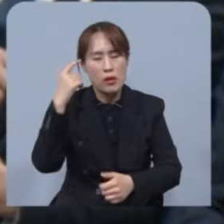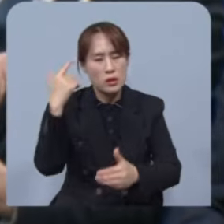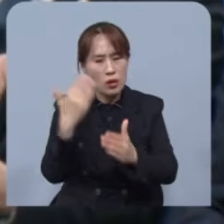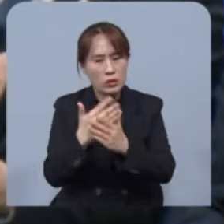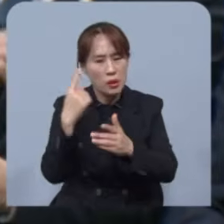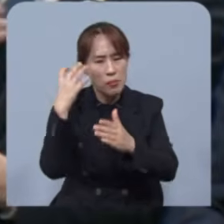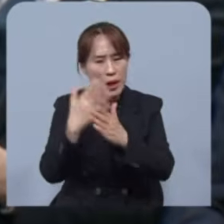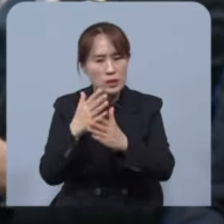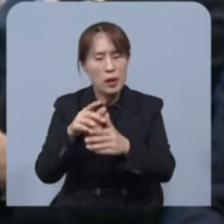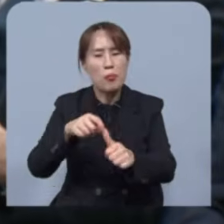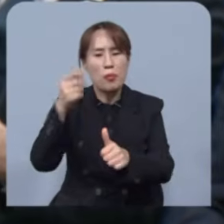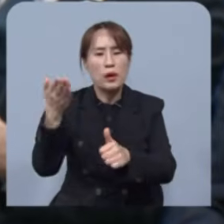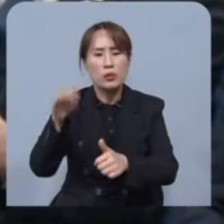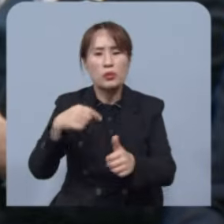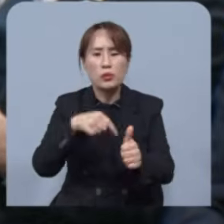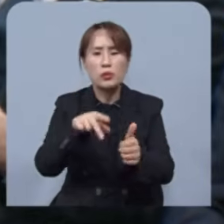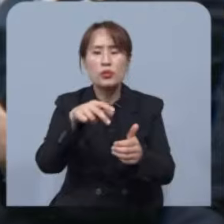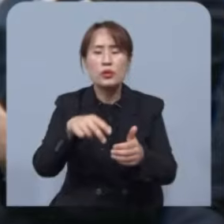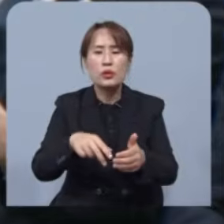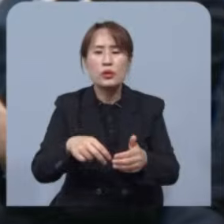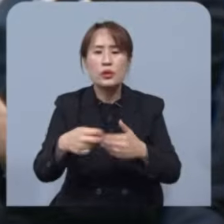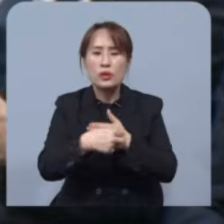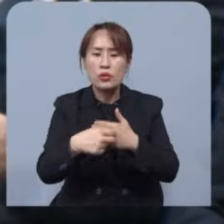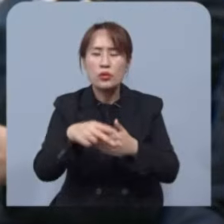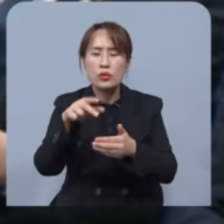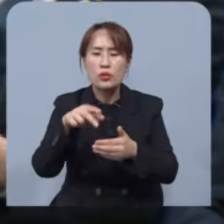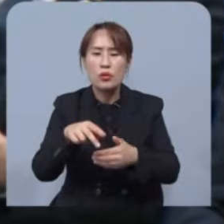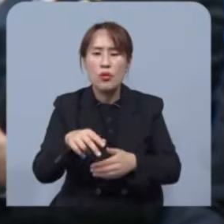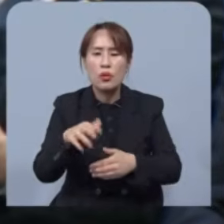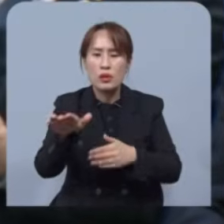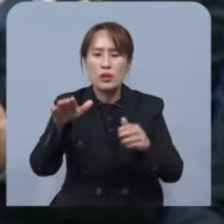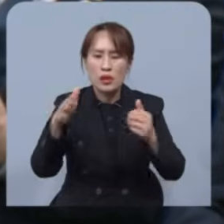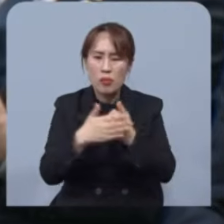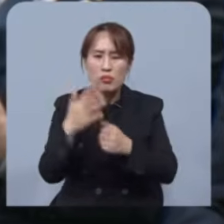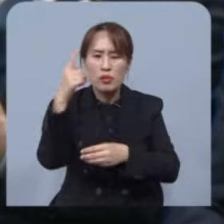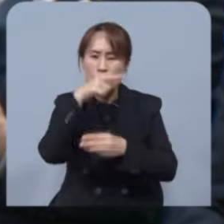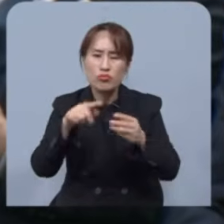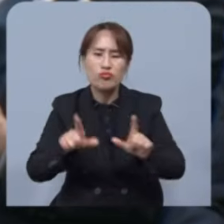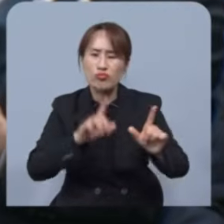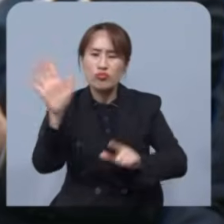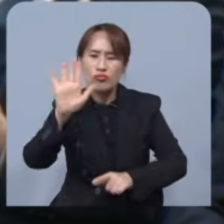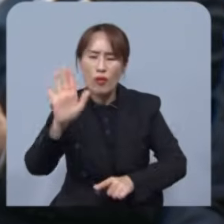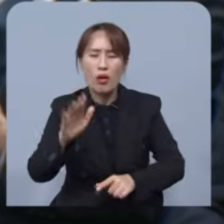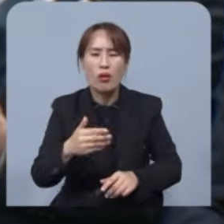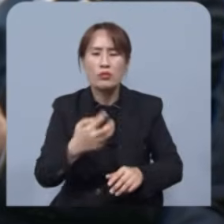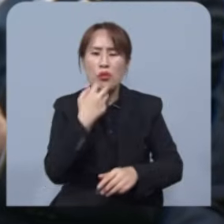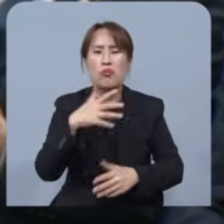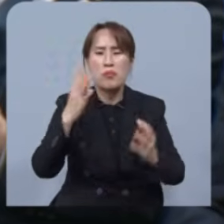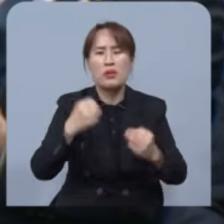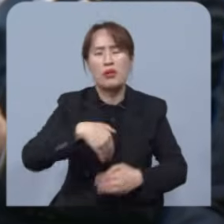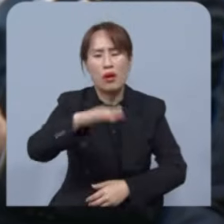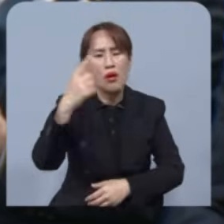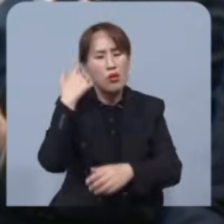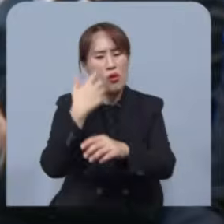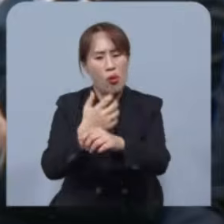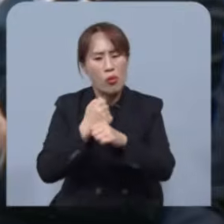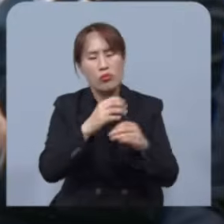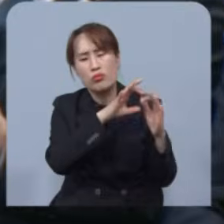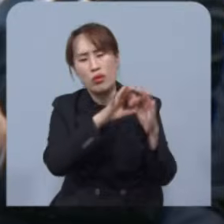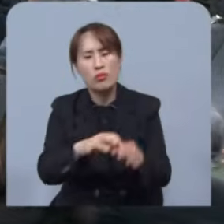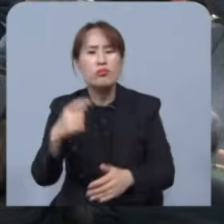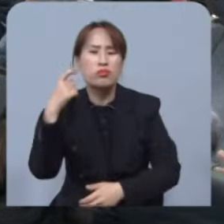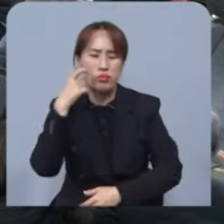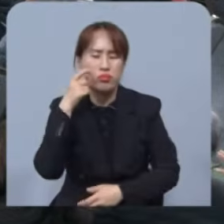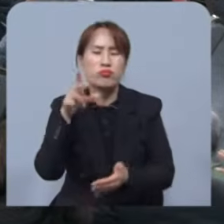어렵게 영입해도 교육, 의료, 문화가 갖춰진 수도권으로 금방 이탈하려는 하는 경향이 강해 연구 연속성이